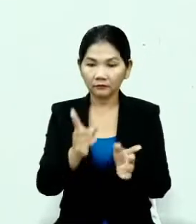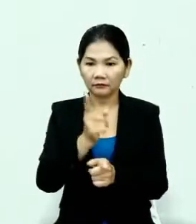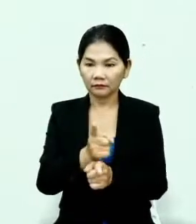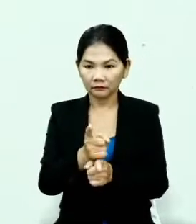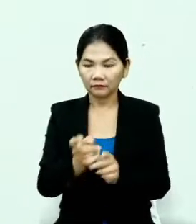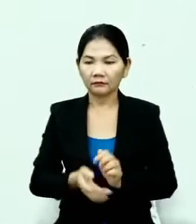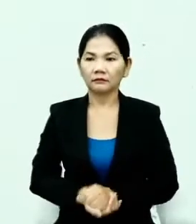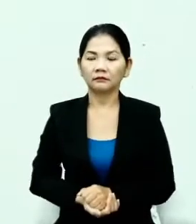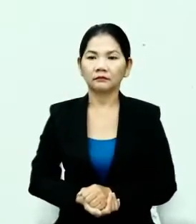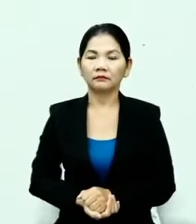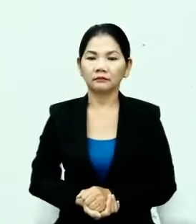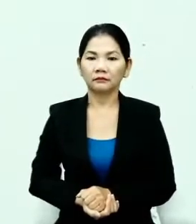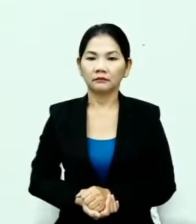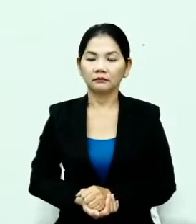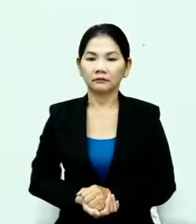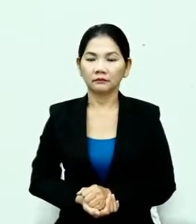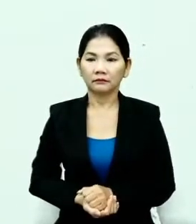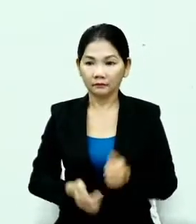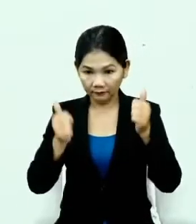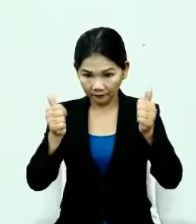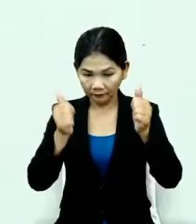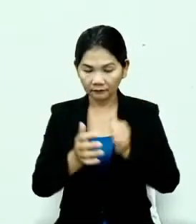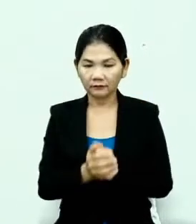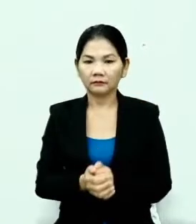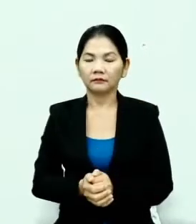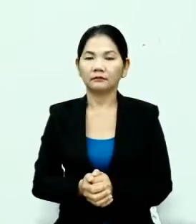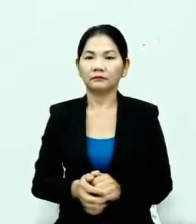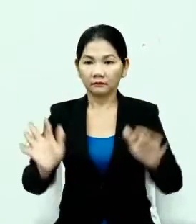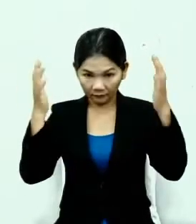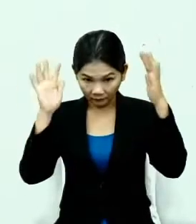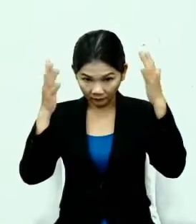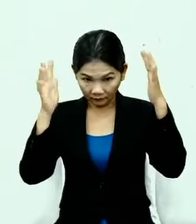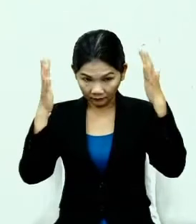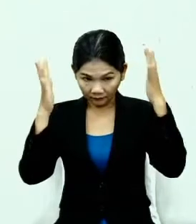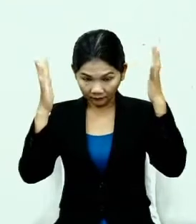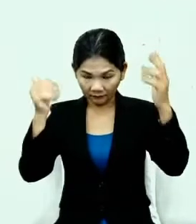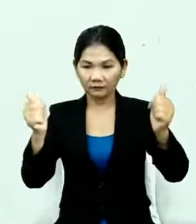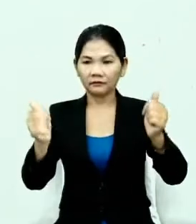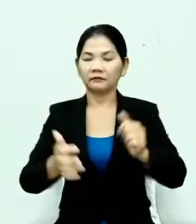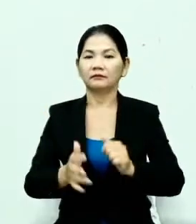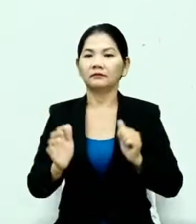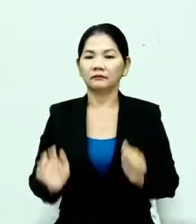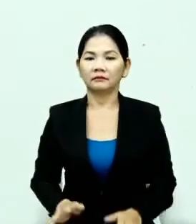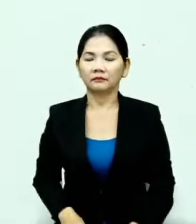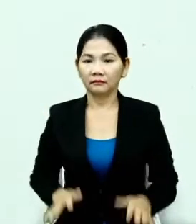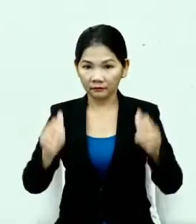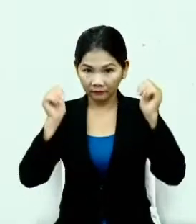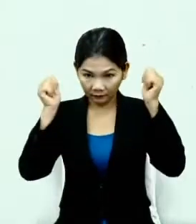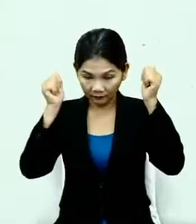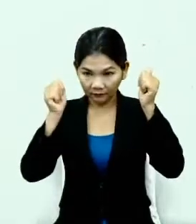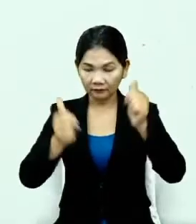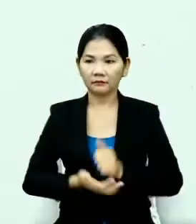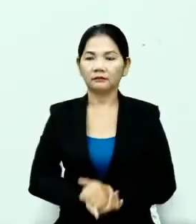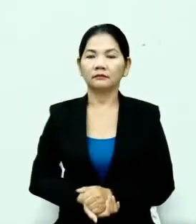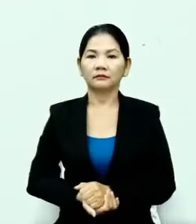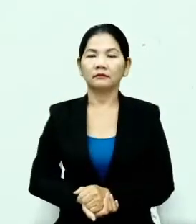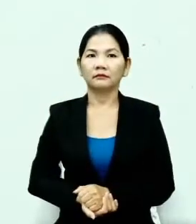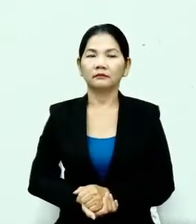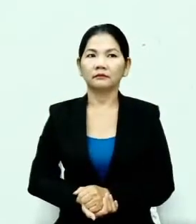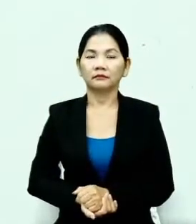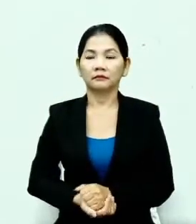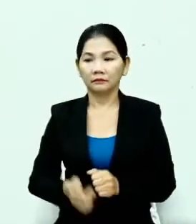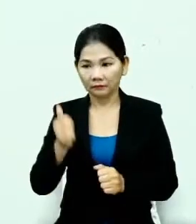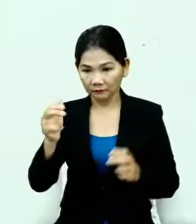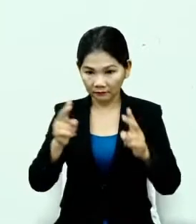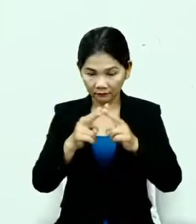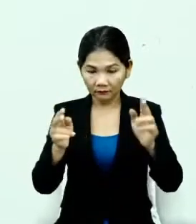thâm trớ nè. Chân con ốc cha. Tặng ốc nế tỏ. Mùi, bì, bầy. muối pi bay ở cha cha